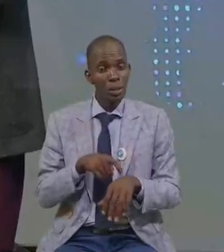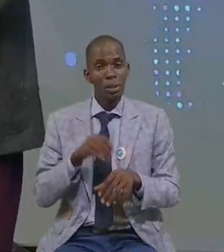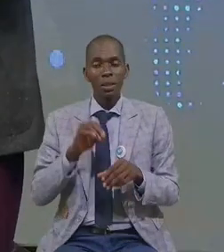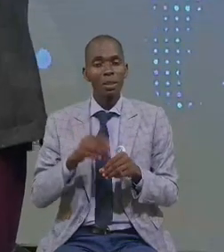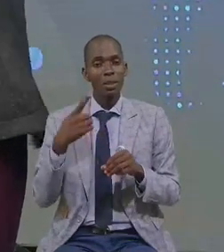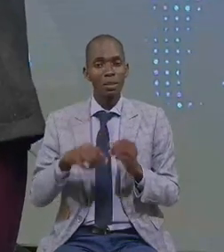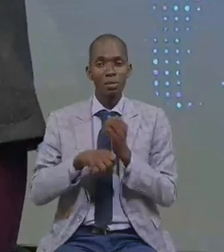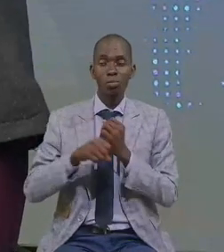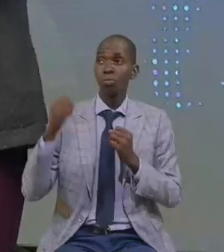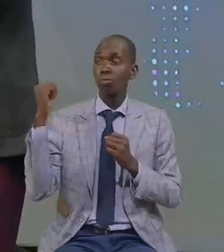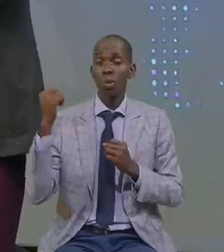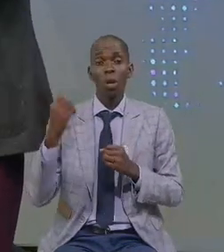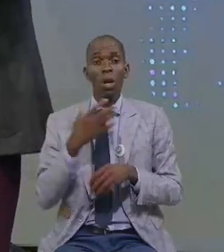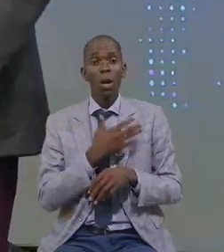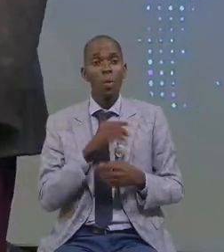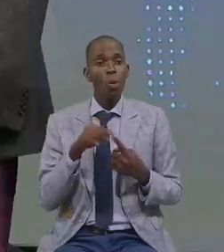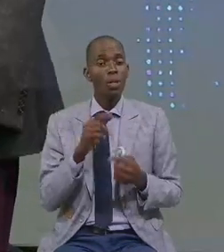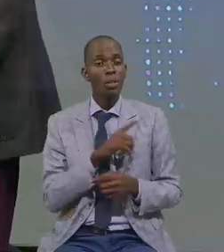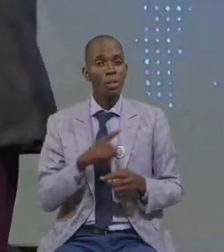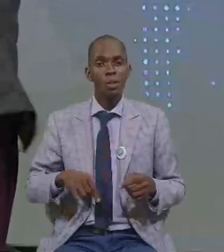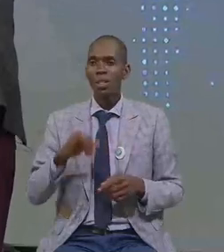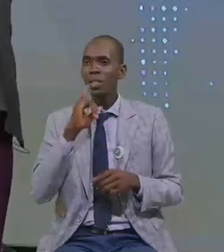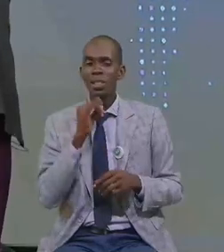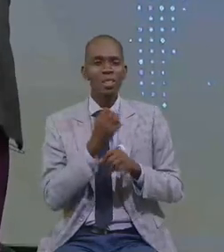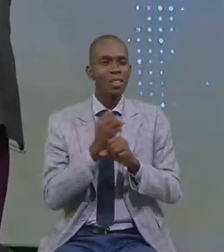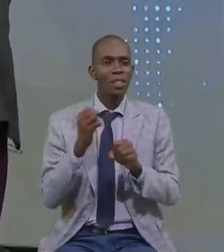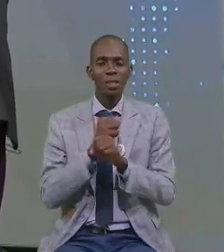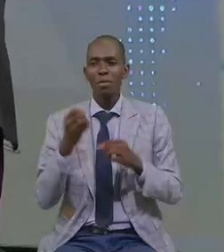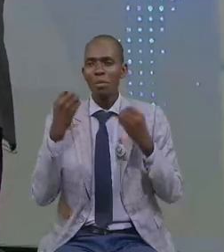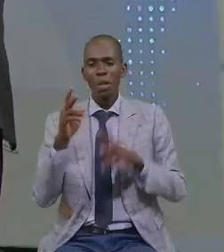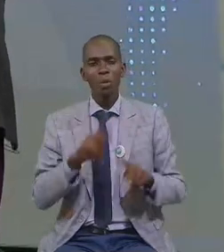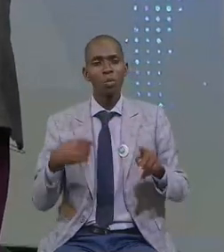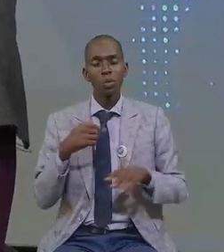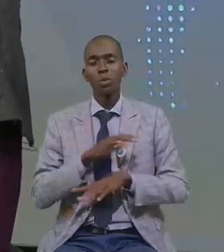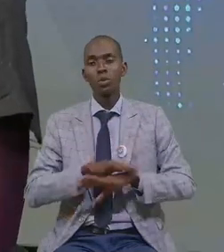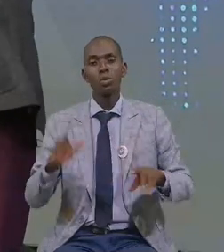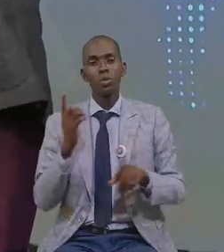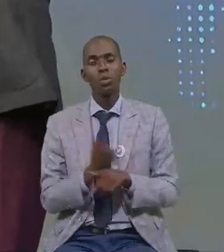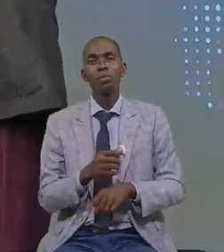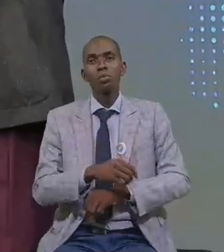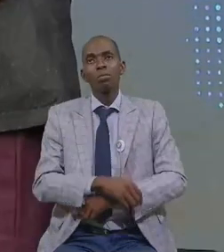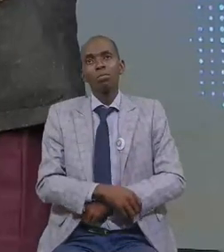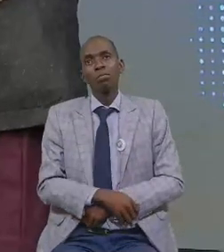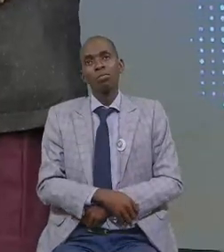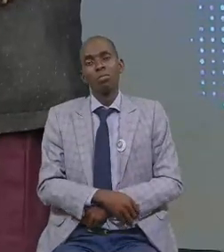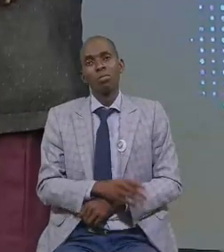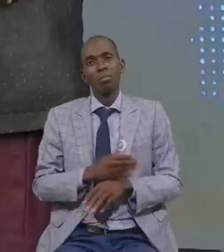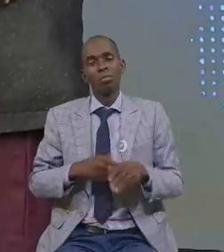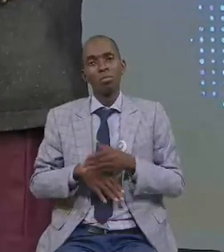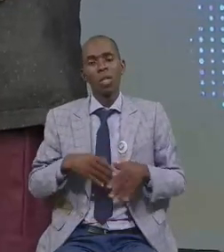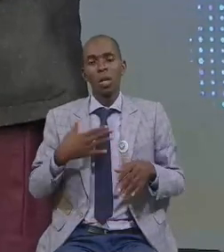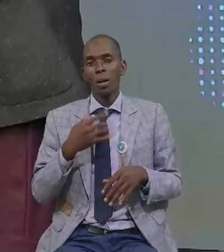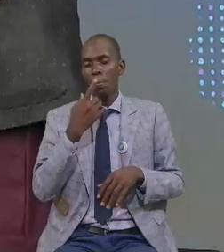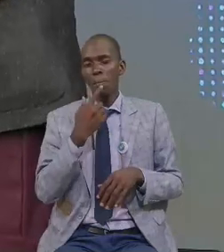croisade, où le Seigneur sauve beaucoup de personnes. On ne reste là, assis là-bas, on ne ferme pas la bouche